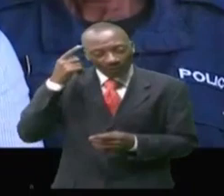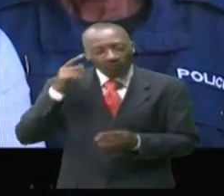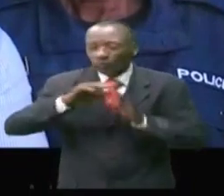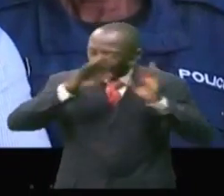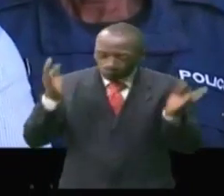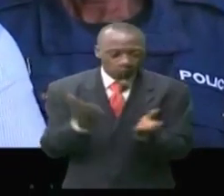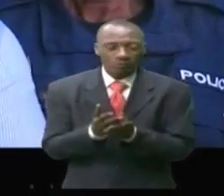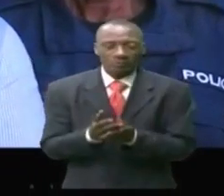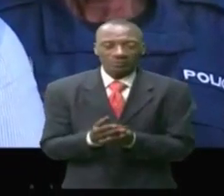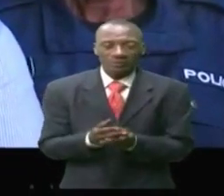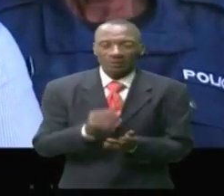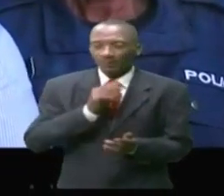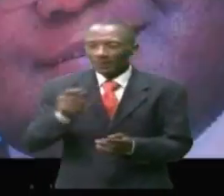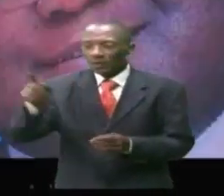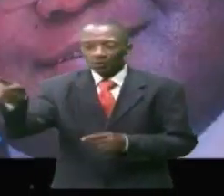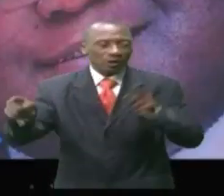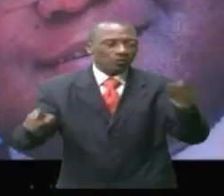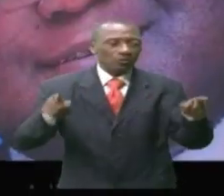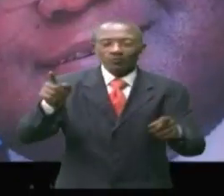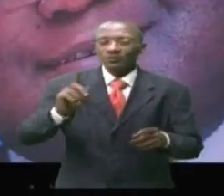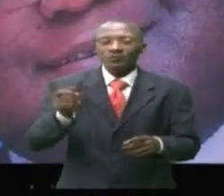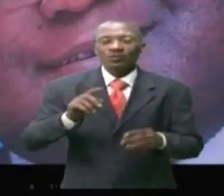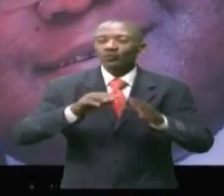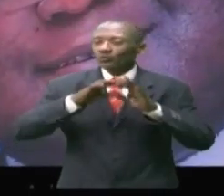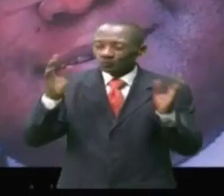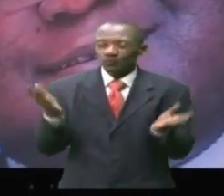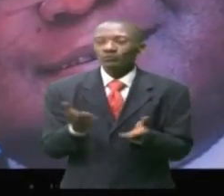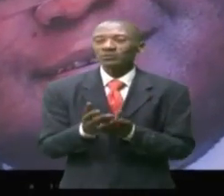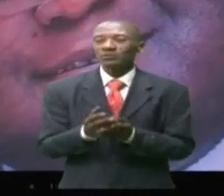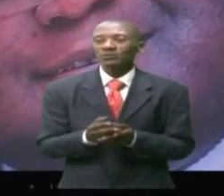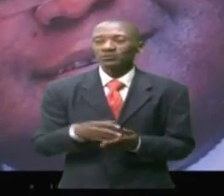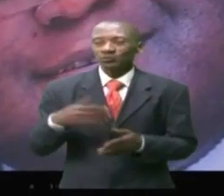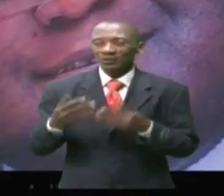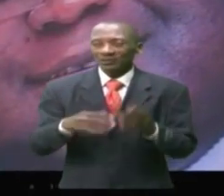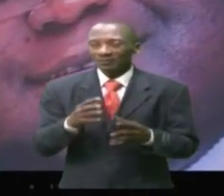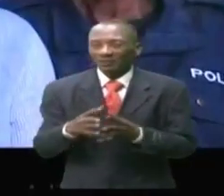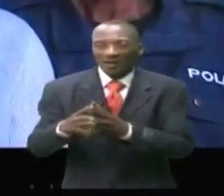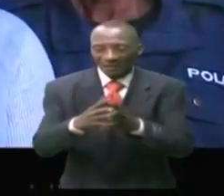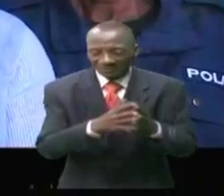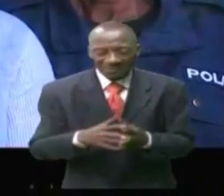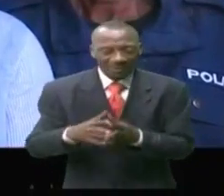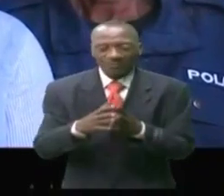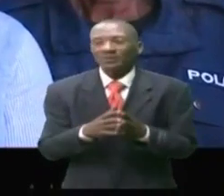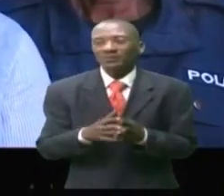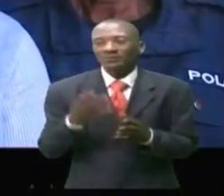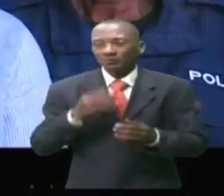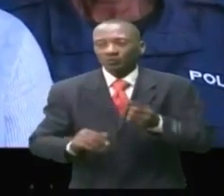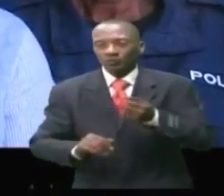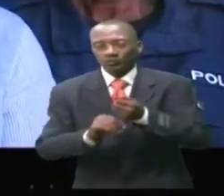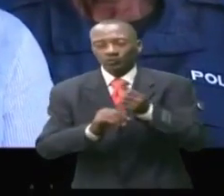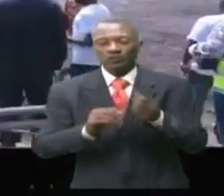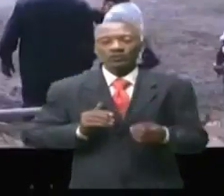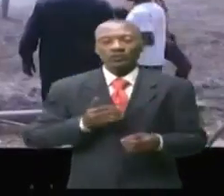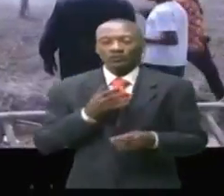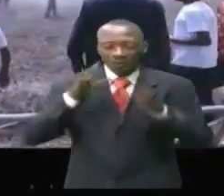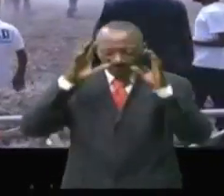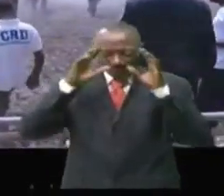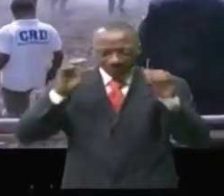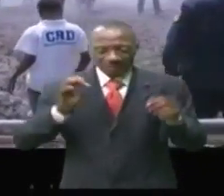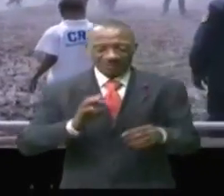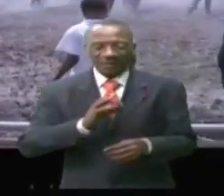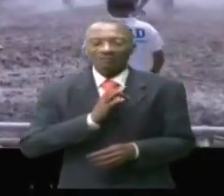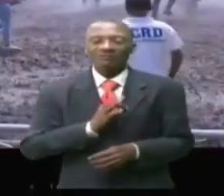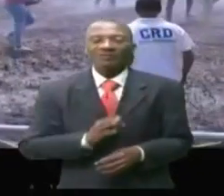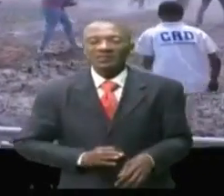de la municipalité de Ngaliema, son Excellence Félix Antoine Tshisekedi Tshilombo, qui place l'homme au centre de tout événement et qui